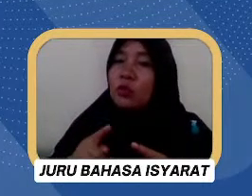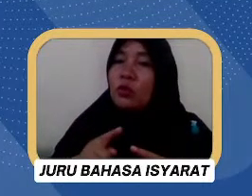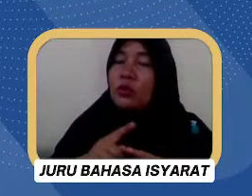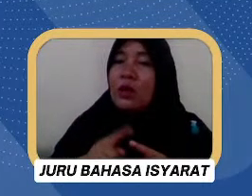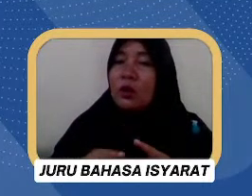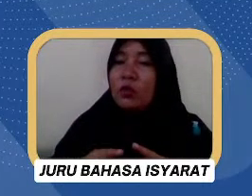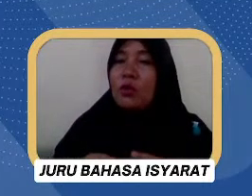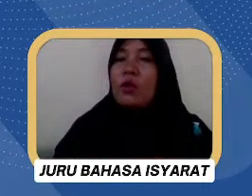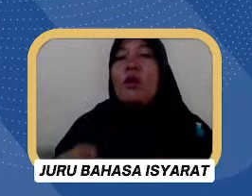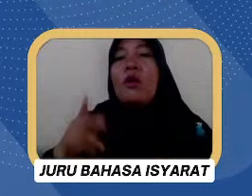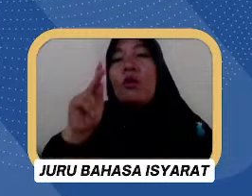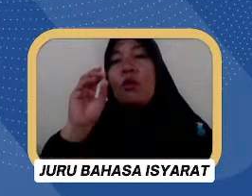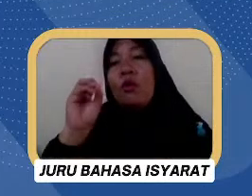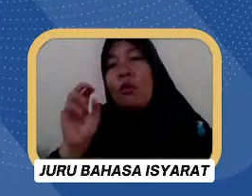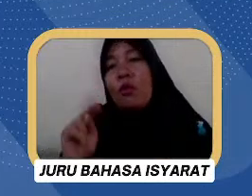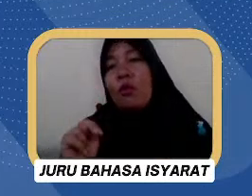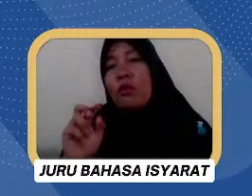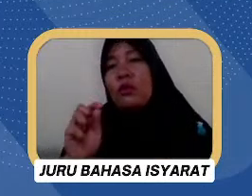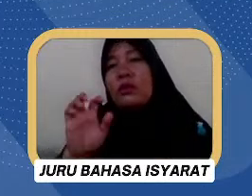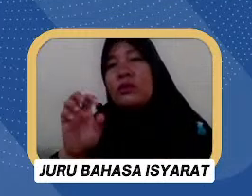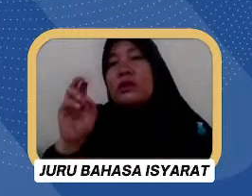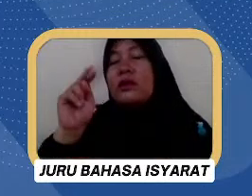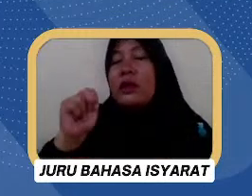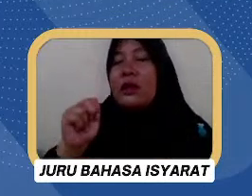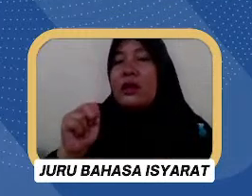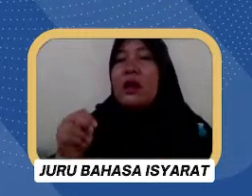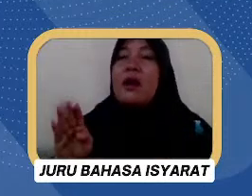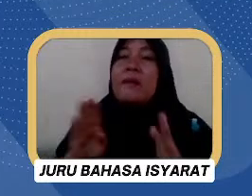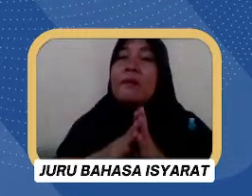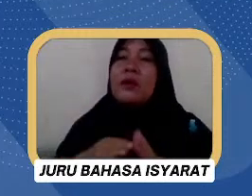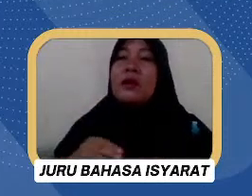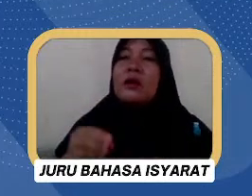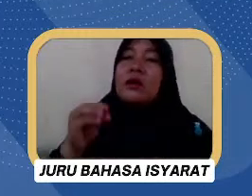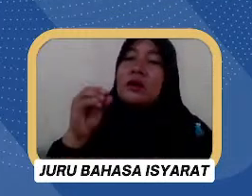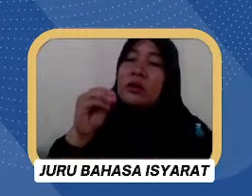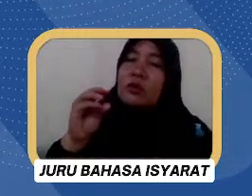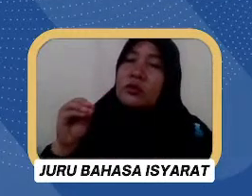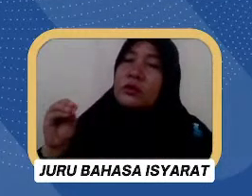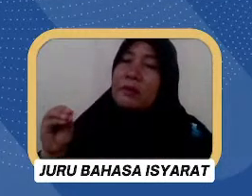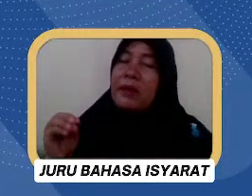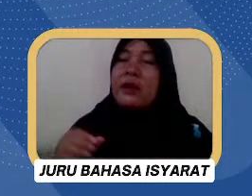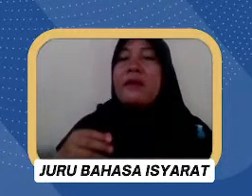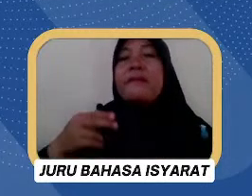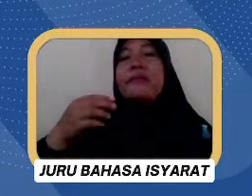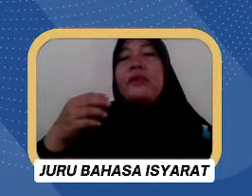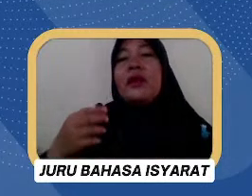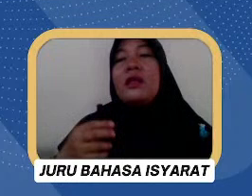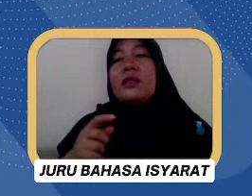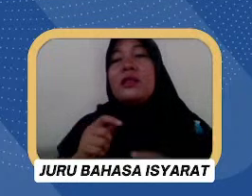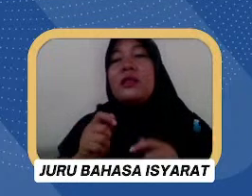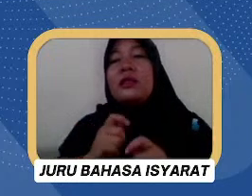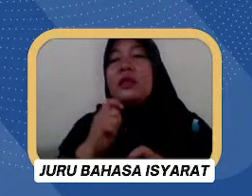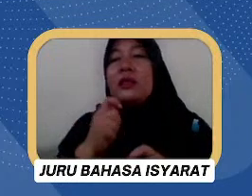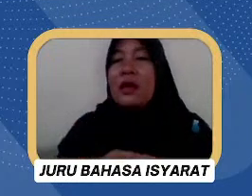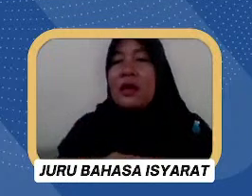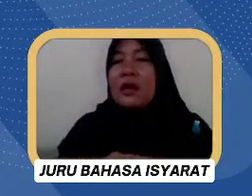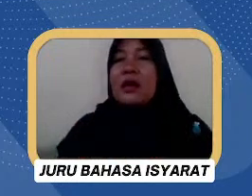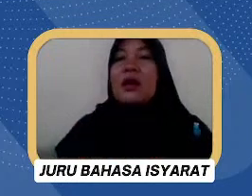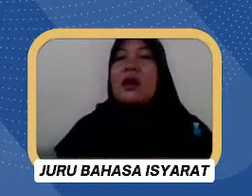berbau bohong, sehingga akan memicu permasalahan di antara kita semuanya.